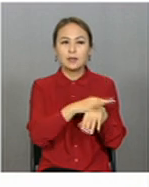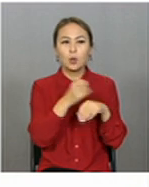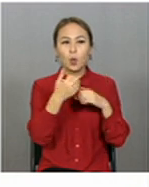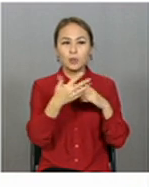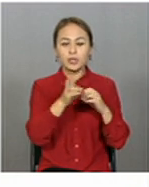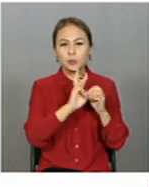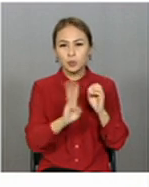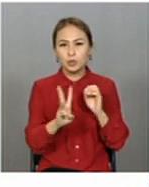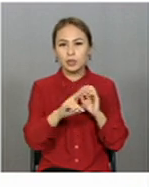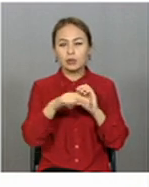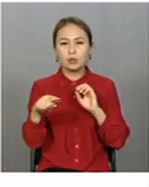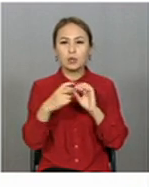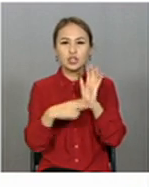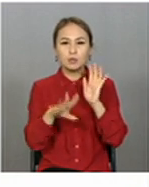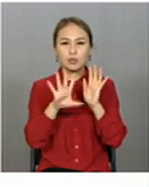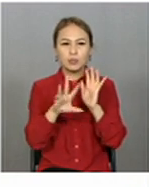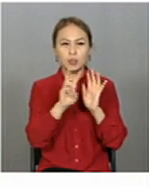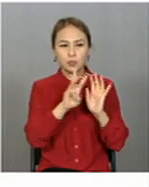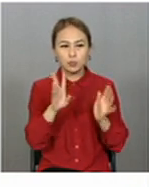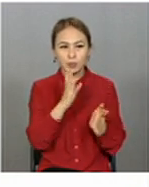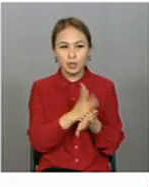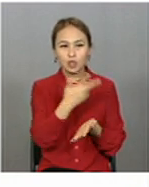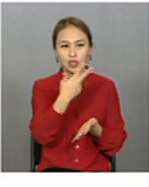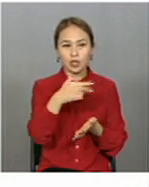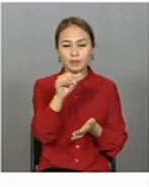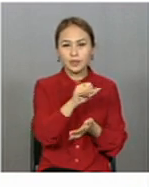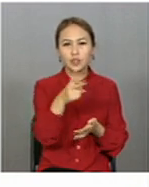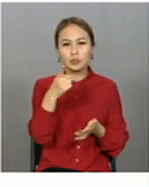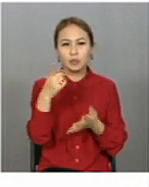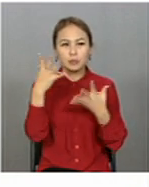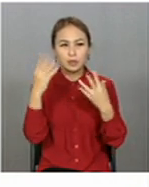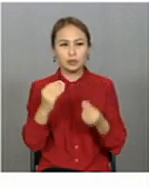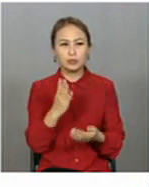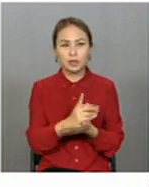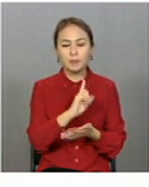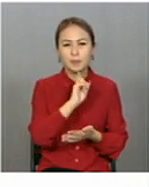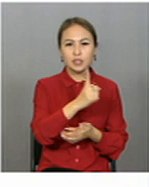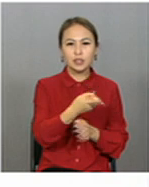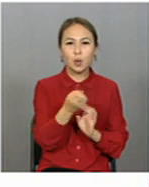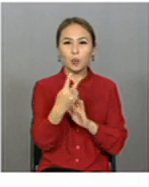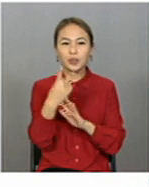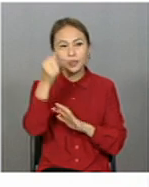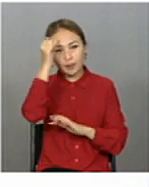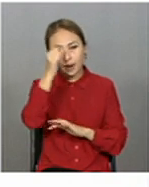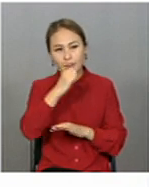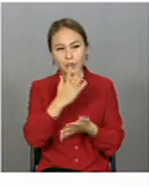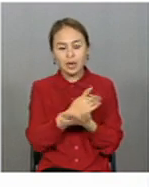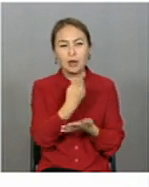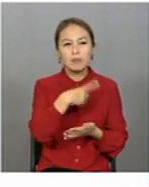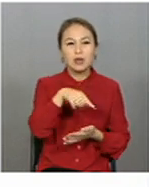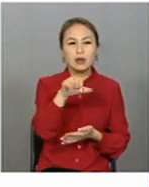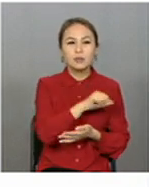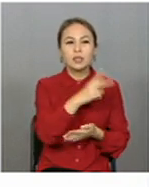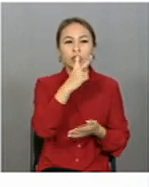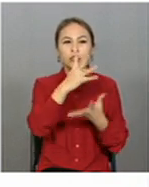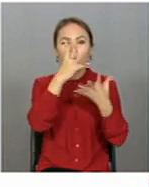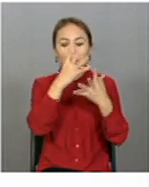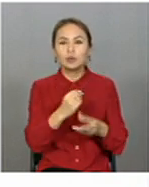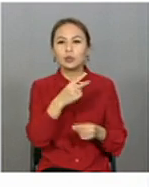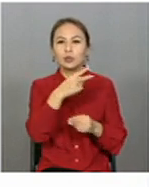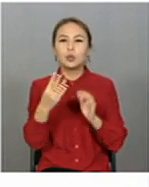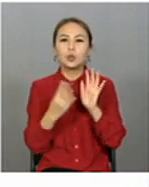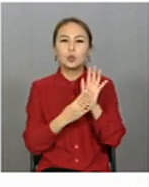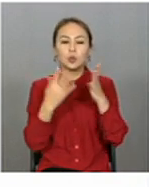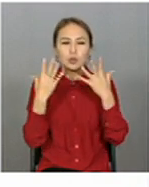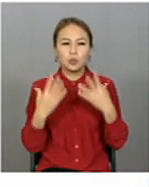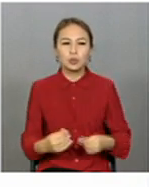минутта 75 минут бар. 3 аптада 21 күн бар. 1 жылда 12 ай бар. 1 апта 2